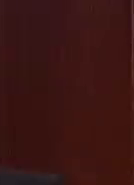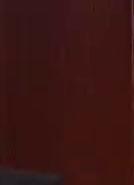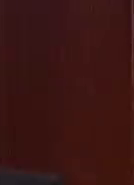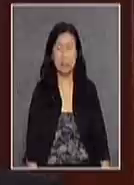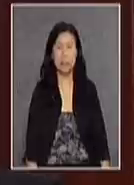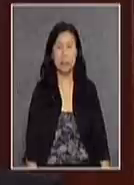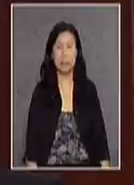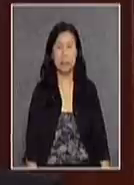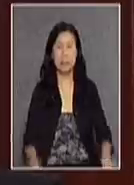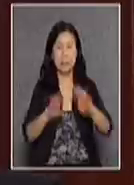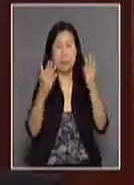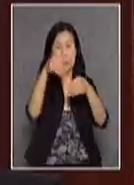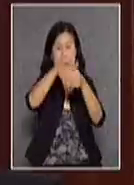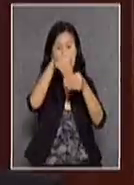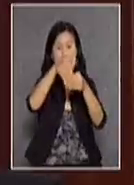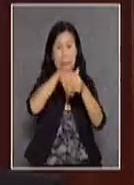開始表決。